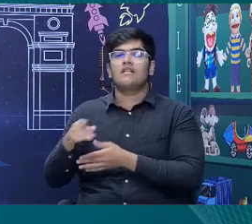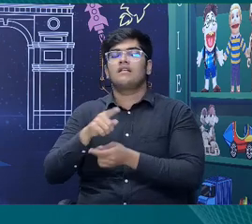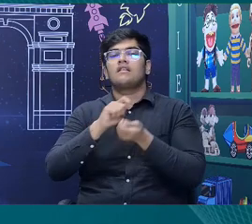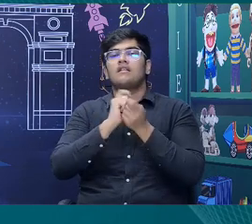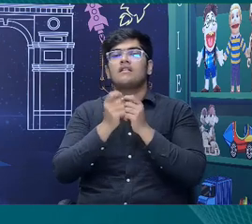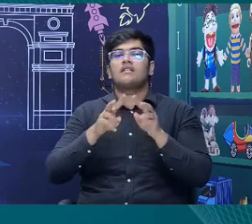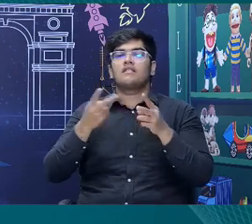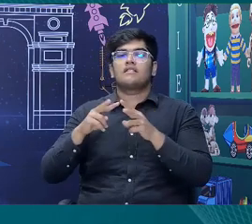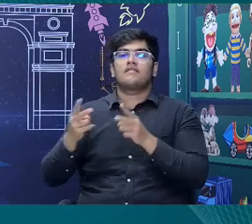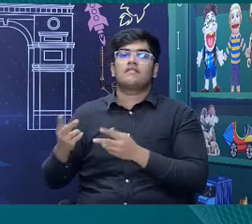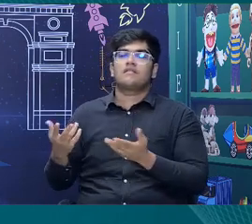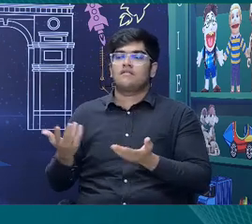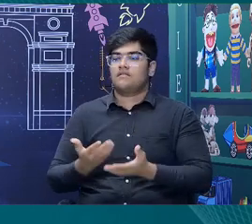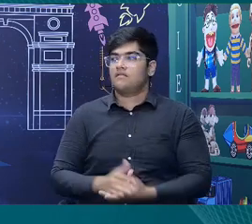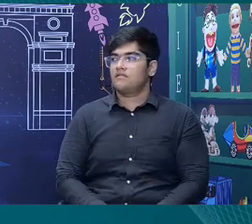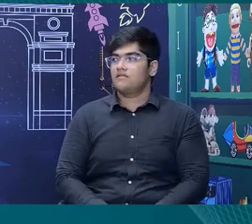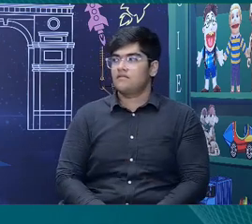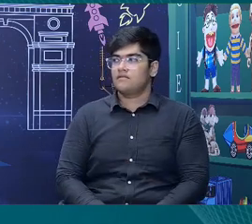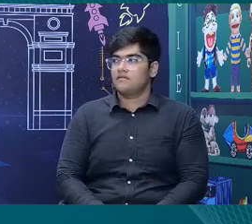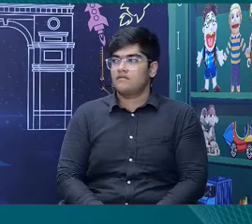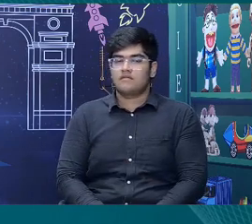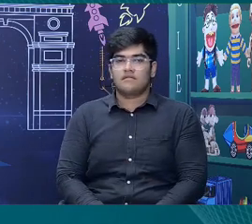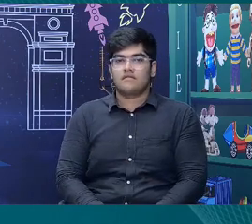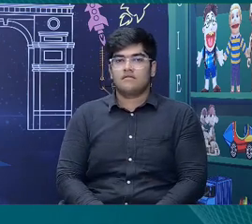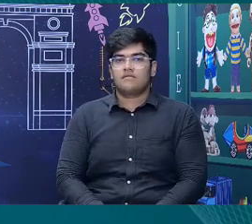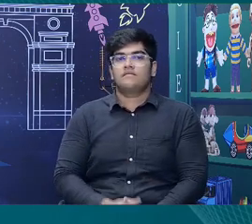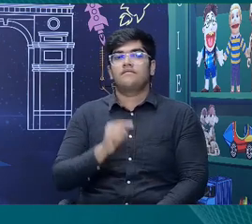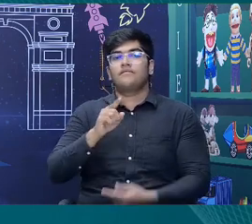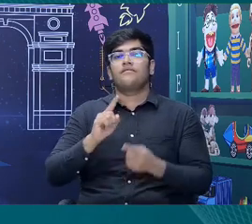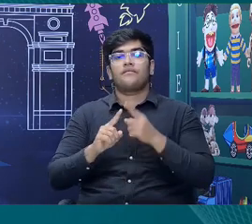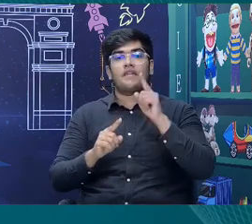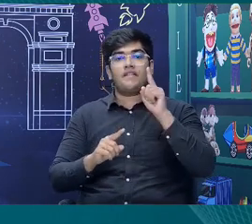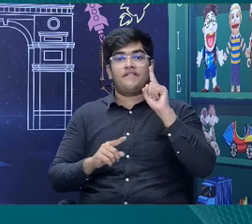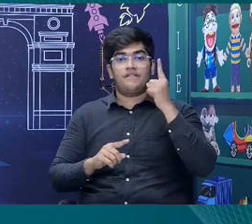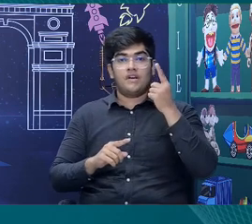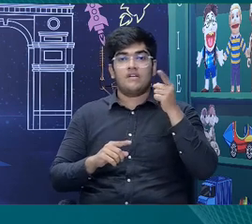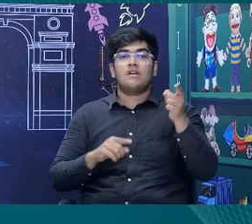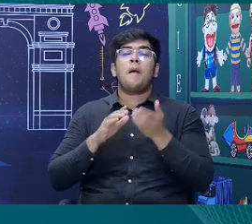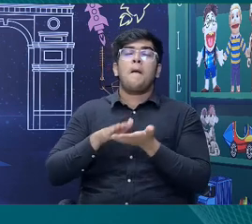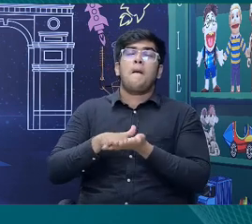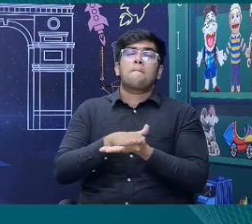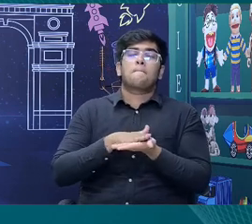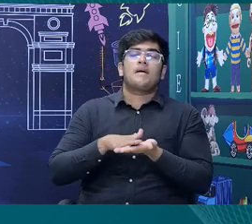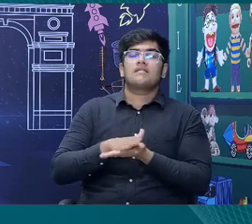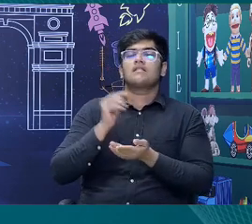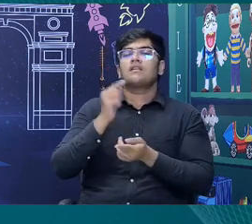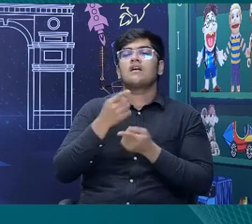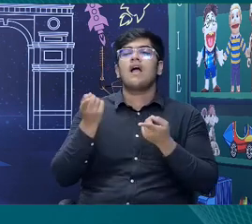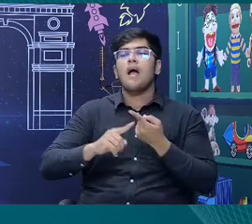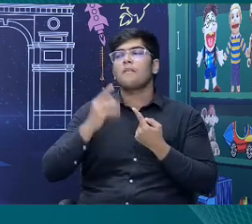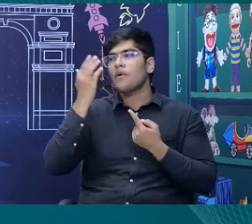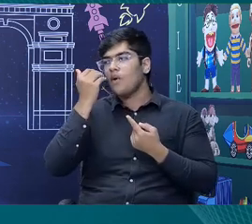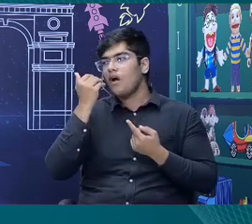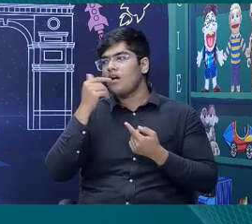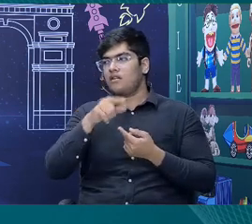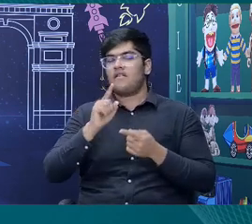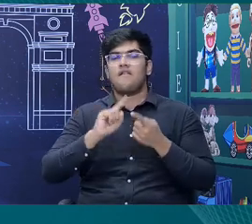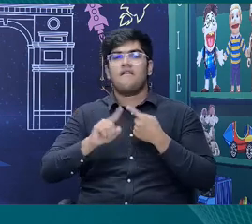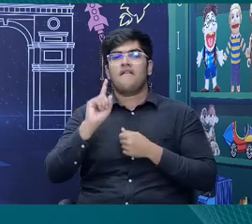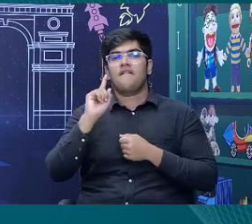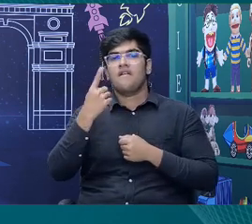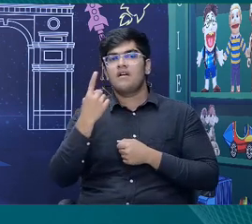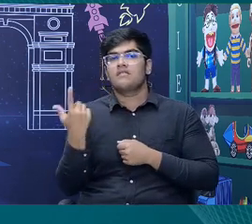करके लेते हैं पहला है साइकोडायनेमिक साइ साइकोडायनेमिक का जो बेसिक कॉज फैक्टर है कि क्यों हम साइकोडायनेमिक थेरेपी ले रहे हैं